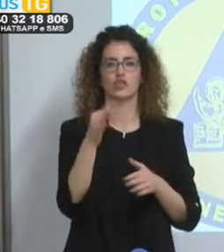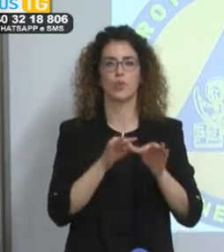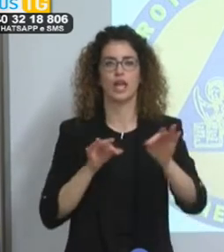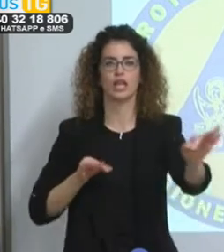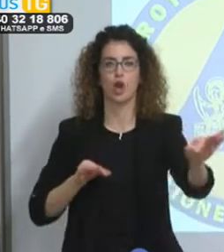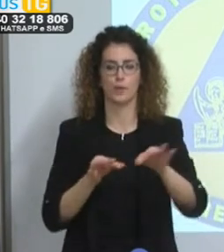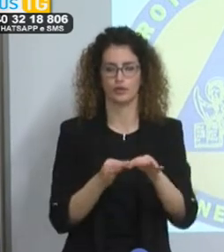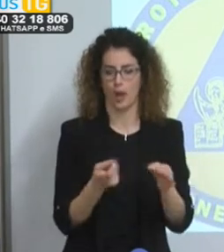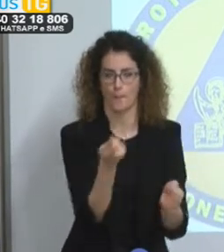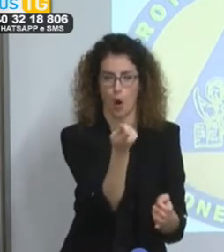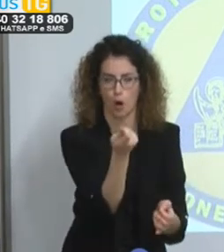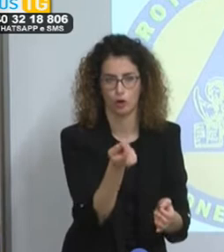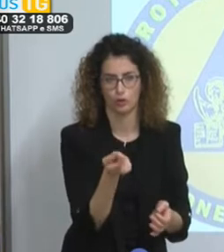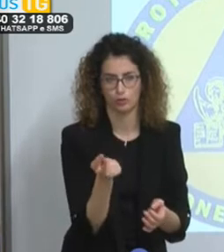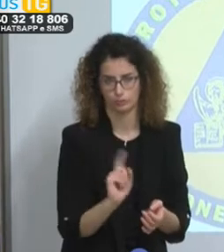no noccioline.